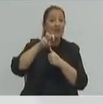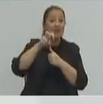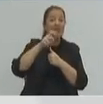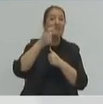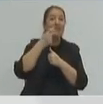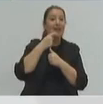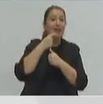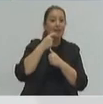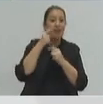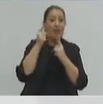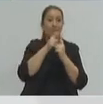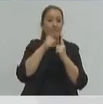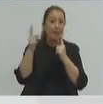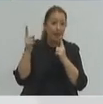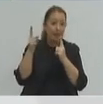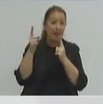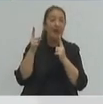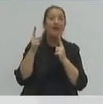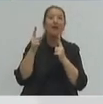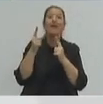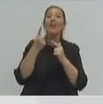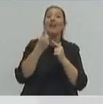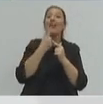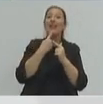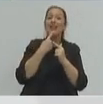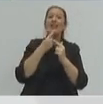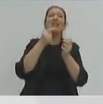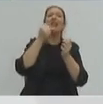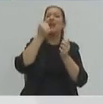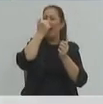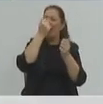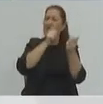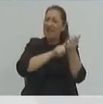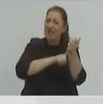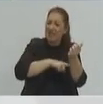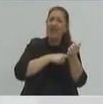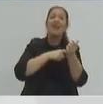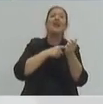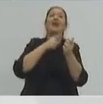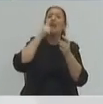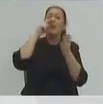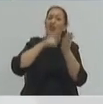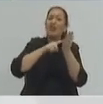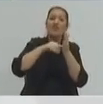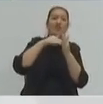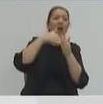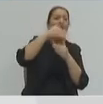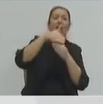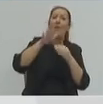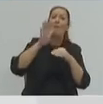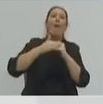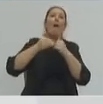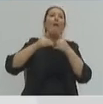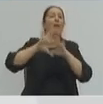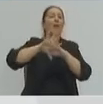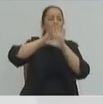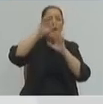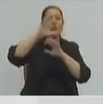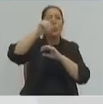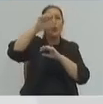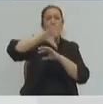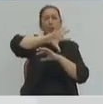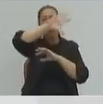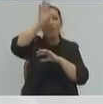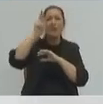1968'den beri din, dil, ırk ayrımı yapmadan tüm mazlum milletlere Türk milletinin